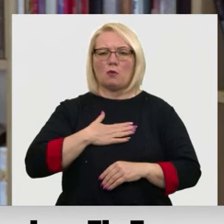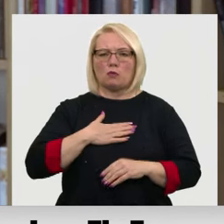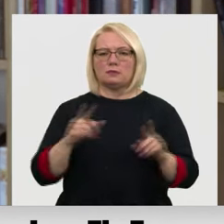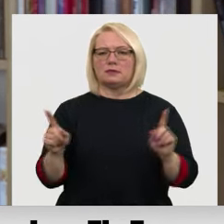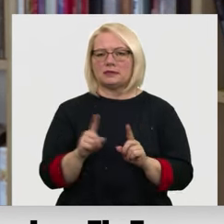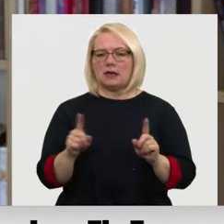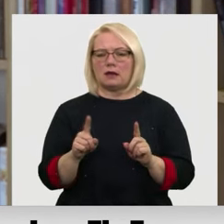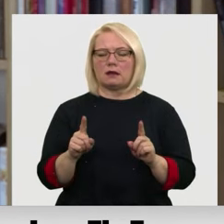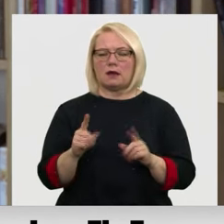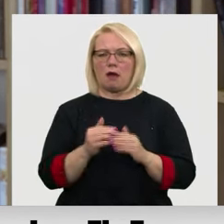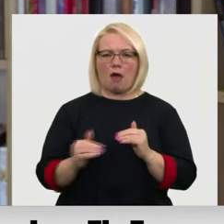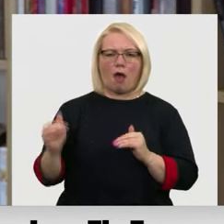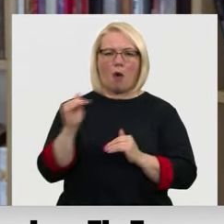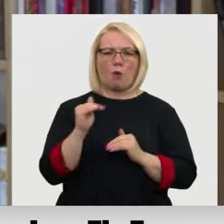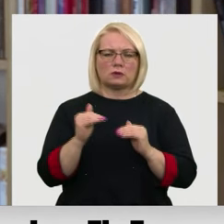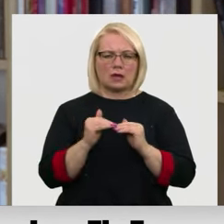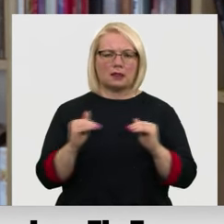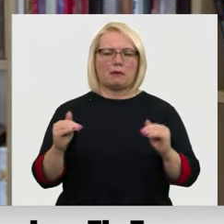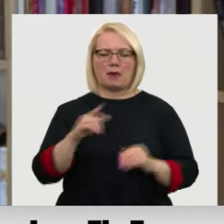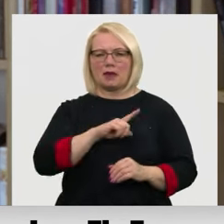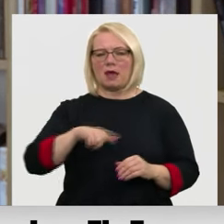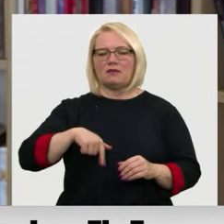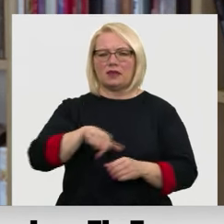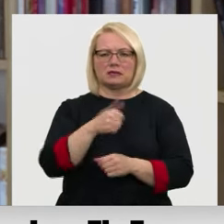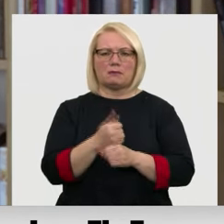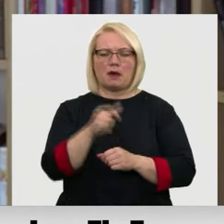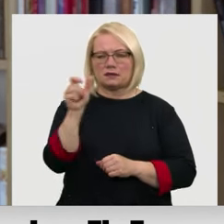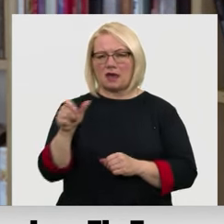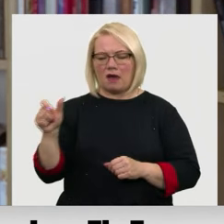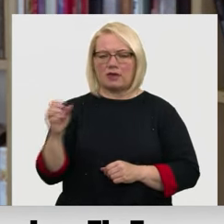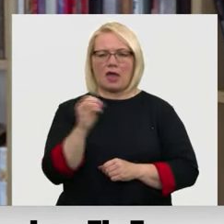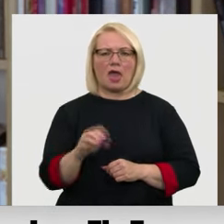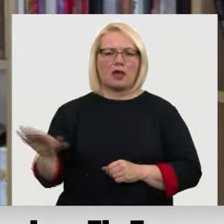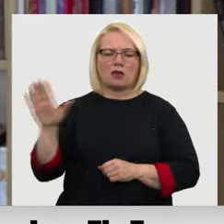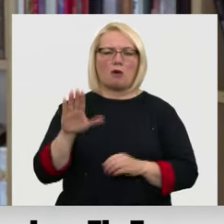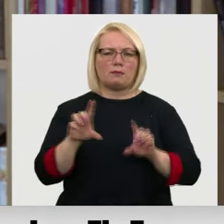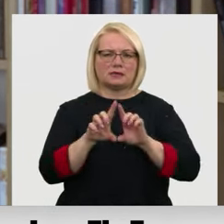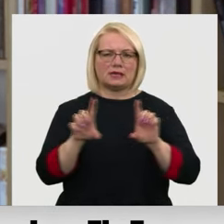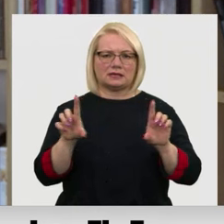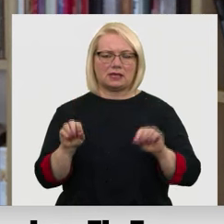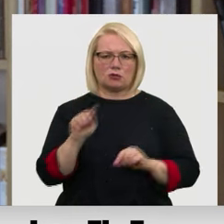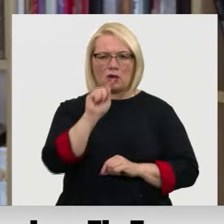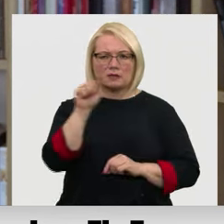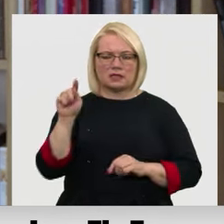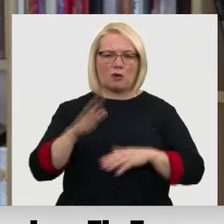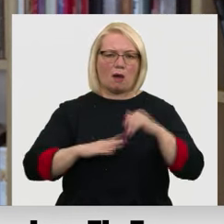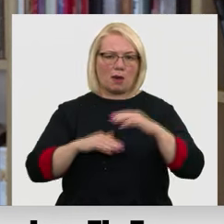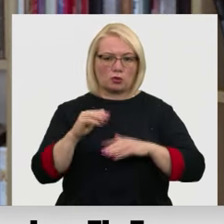ir augsta līmeņa Latvijas pārstāvji Eiropas institūcijās, Eiropas institūcija amatos.